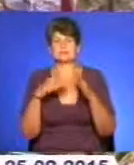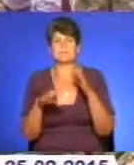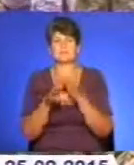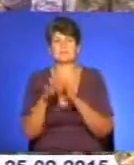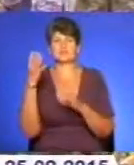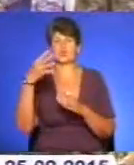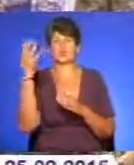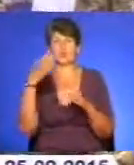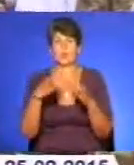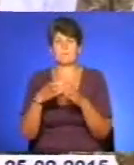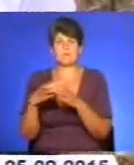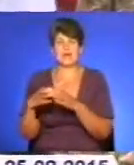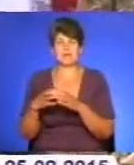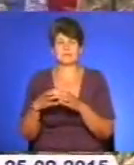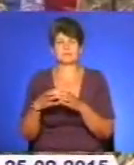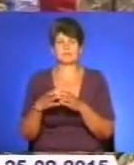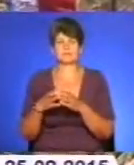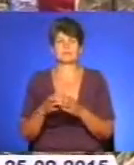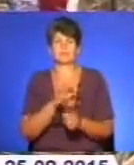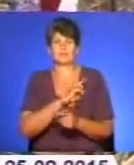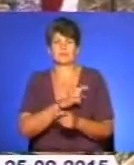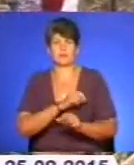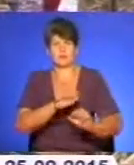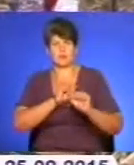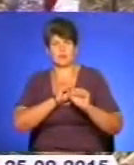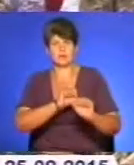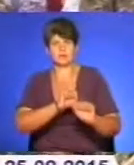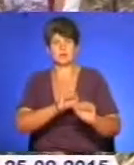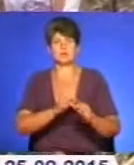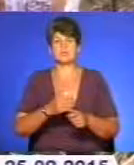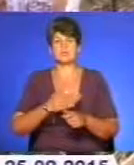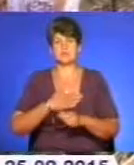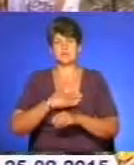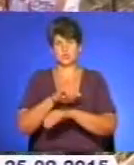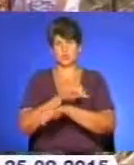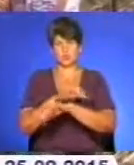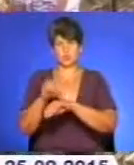44-ї бригади мужньо та хоробро захищають наші кордони.